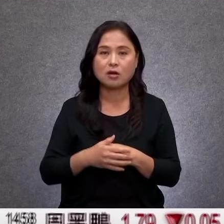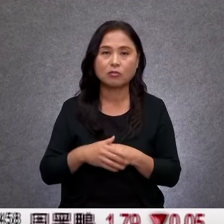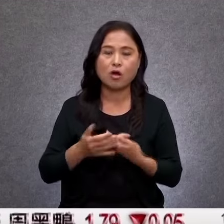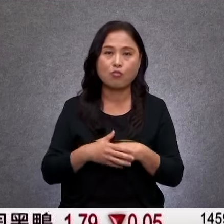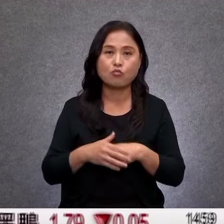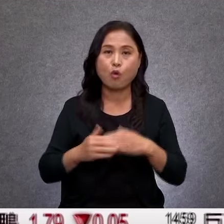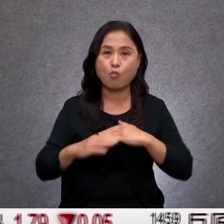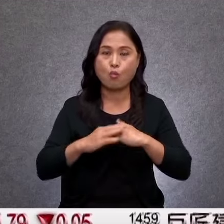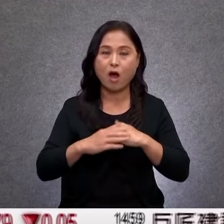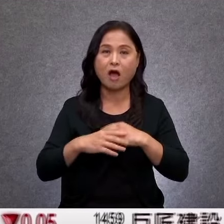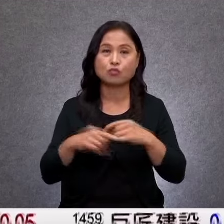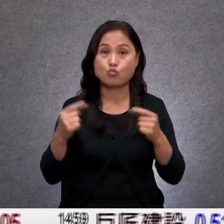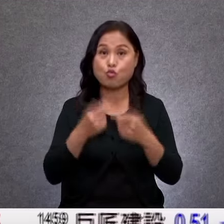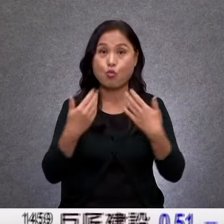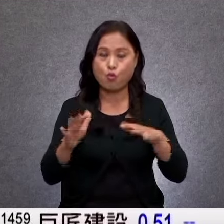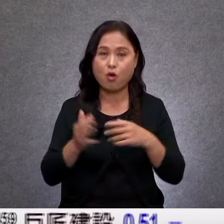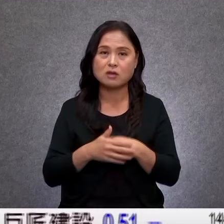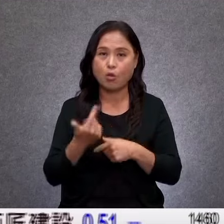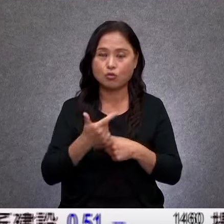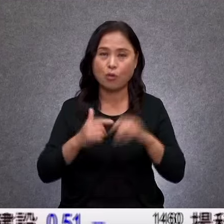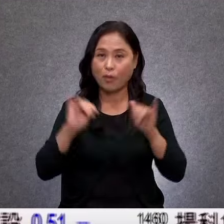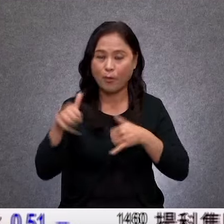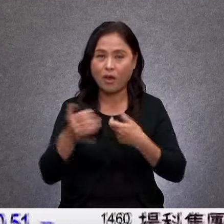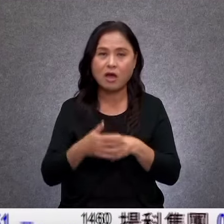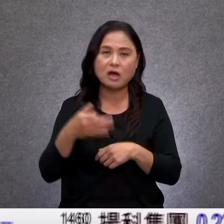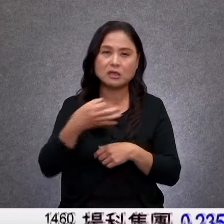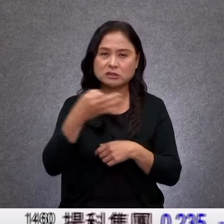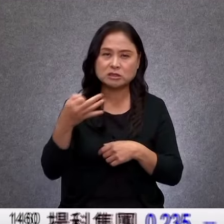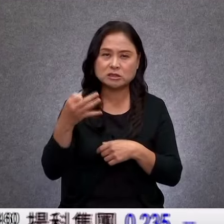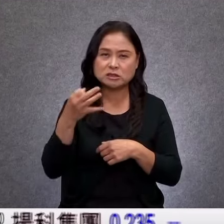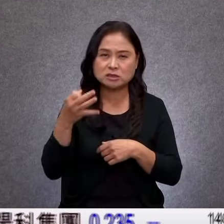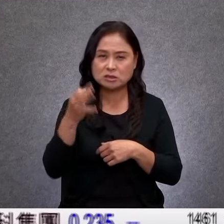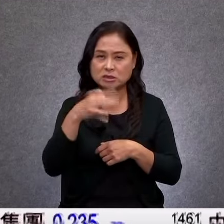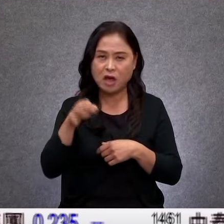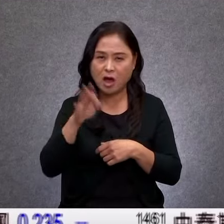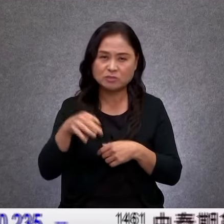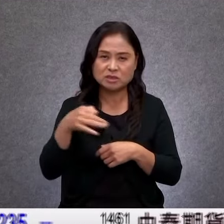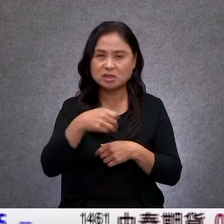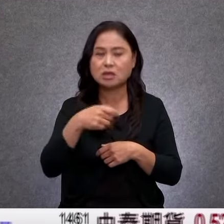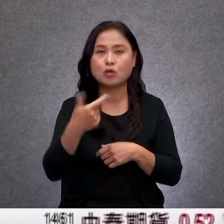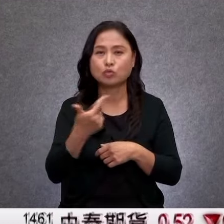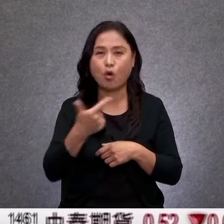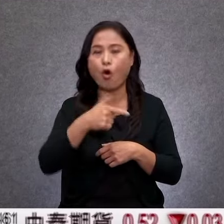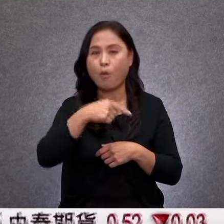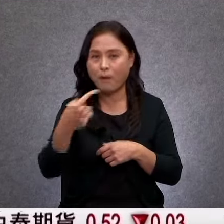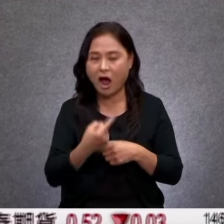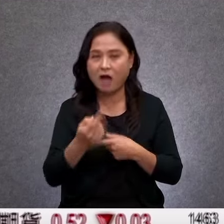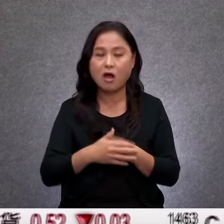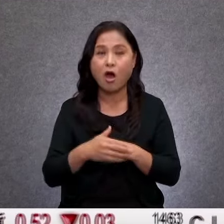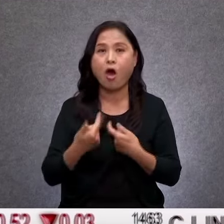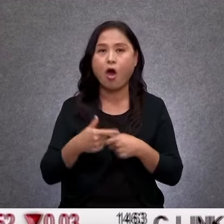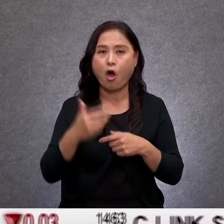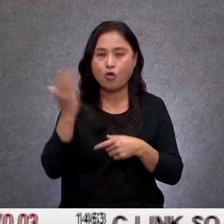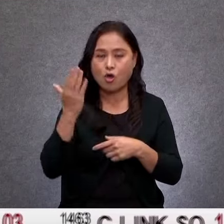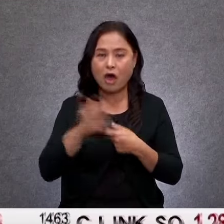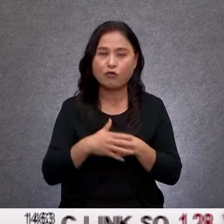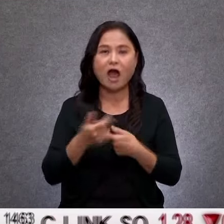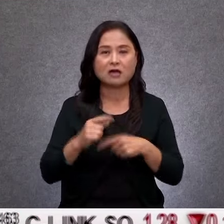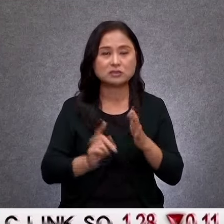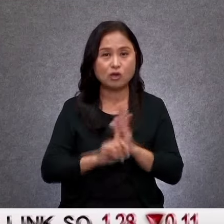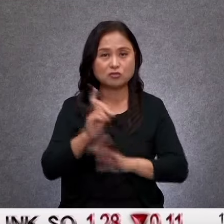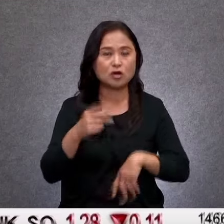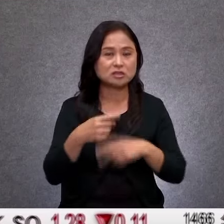嘅。不過咧，我哋因為全面通關，有好多旅客嚟到，舊年有3000多万，所以我哋嘅旅遊服務輸